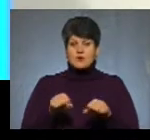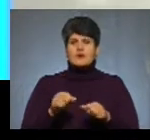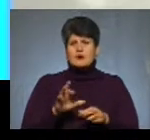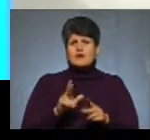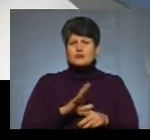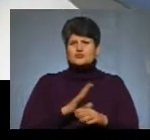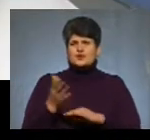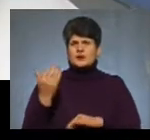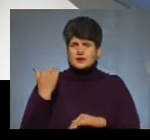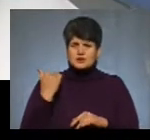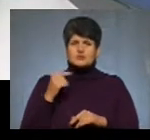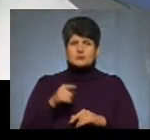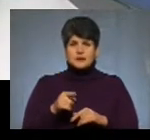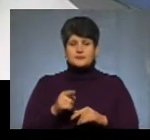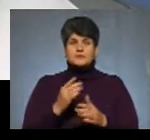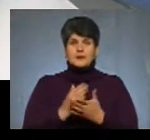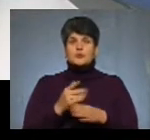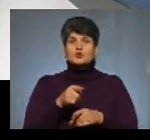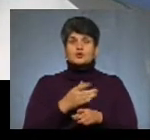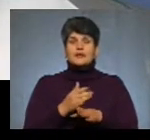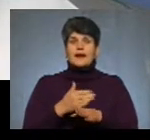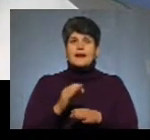раніше, от ми дійшли до того етапу, що